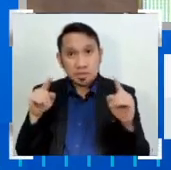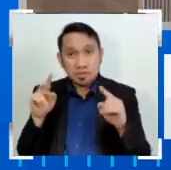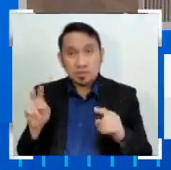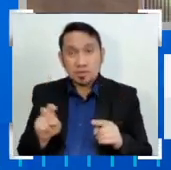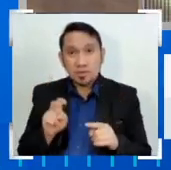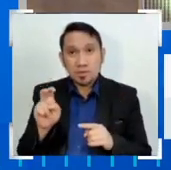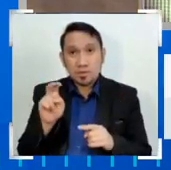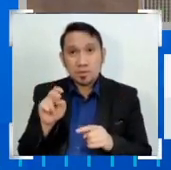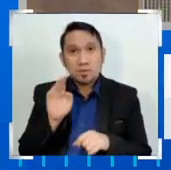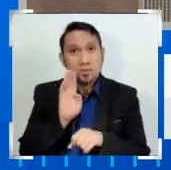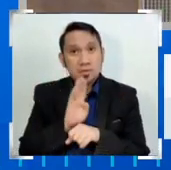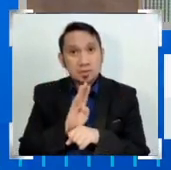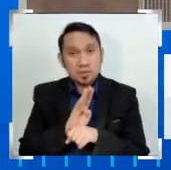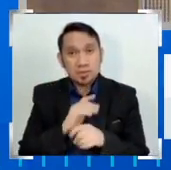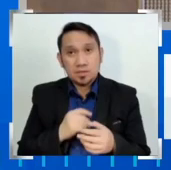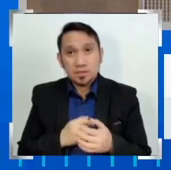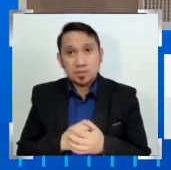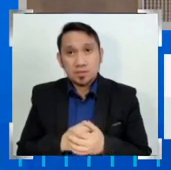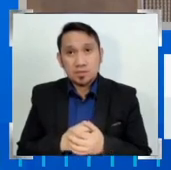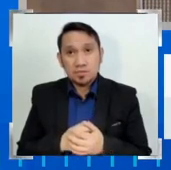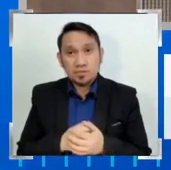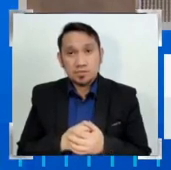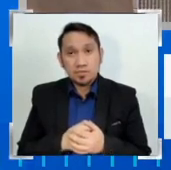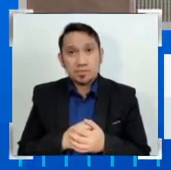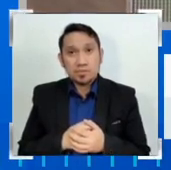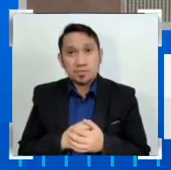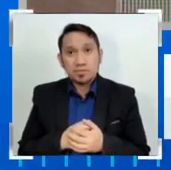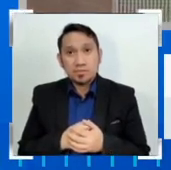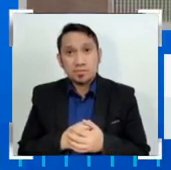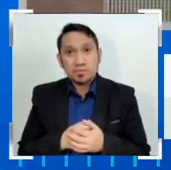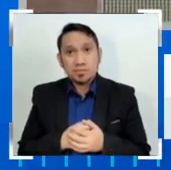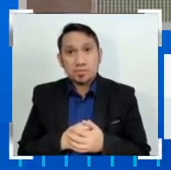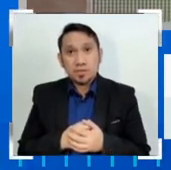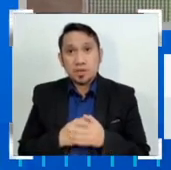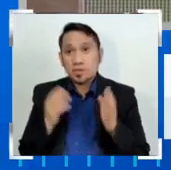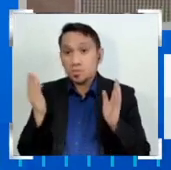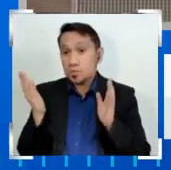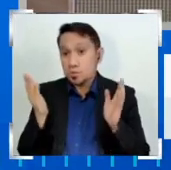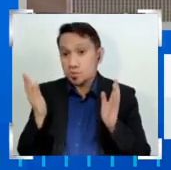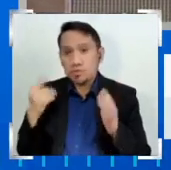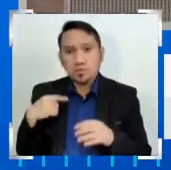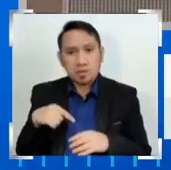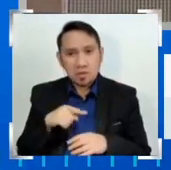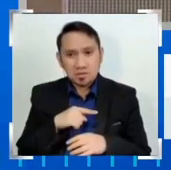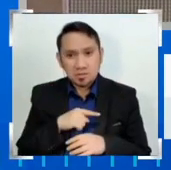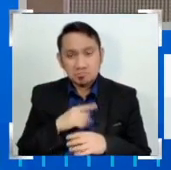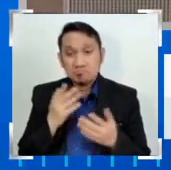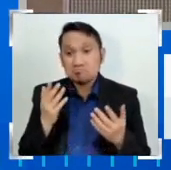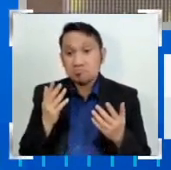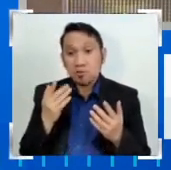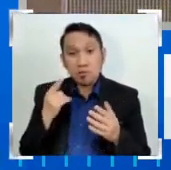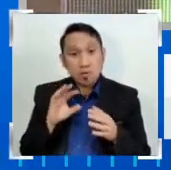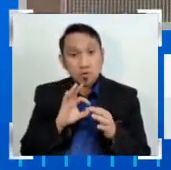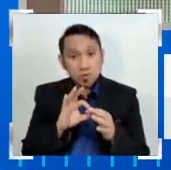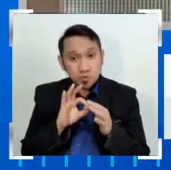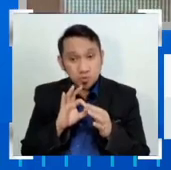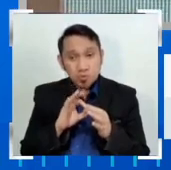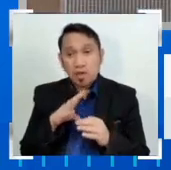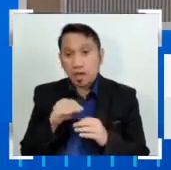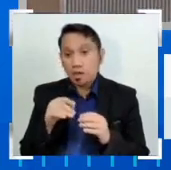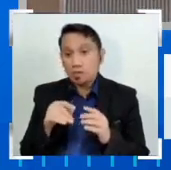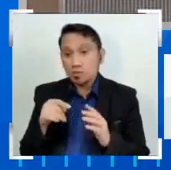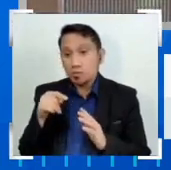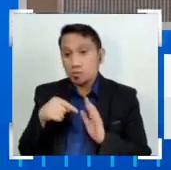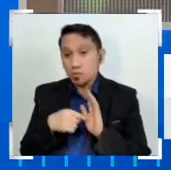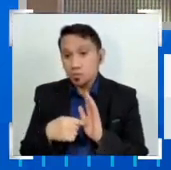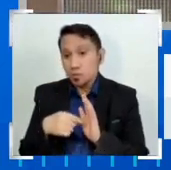therefore, it would serve all of us to unite and come together and show our deep love of